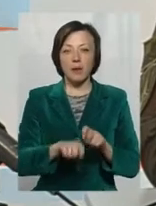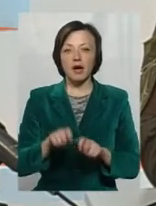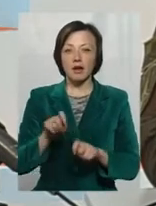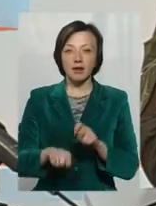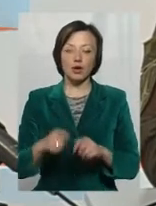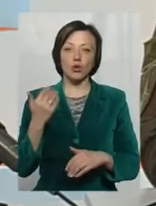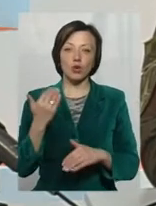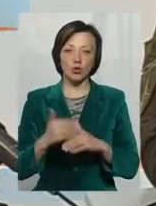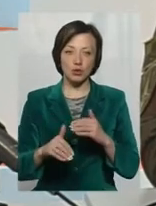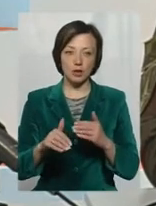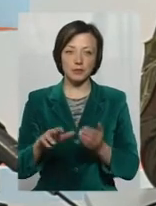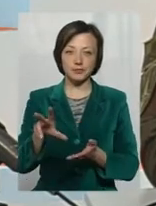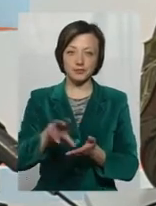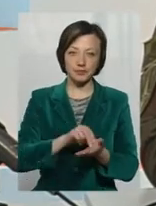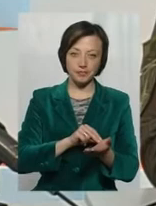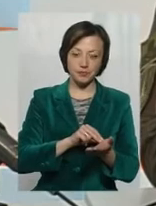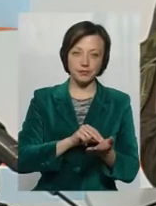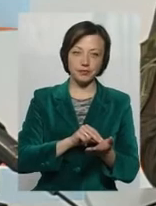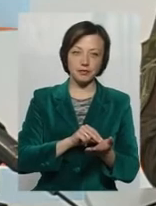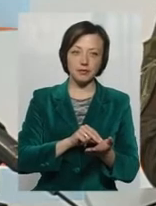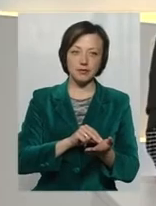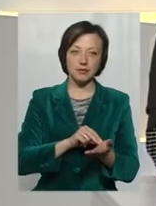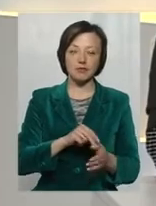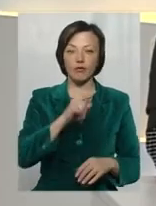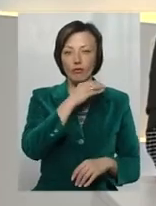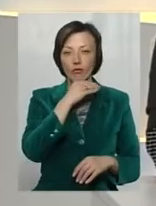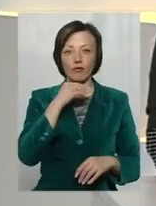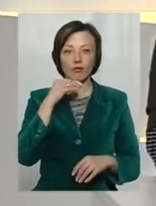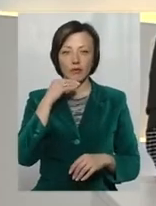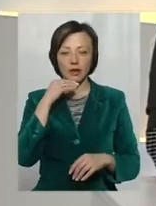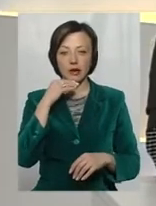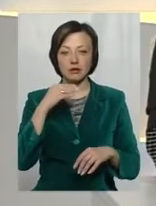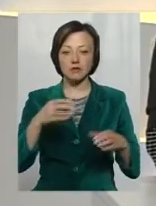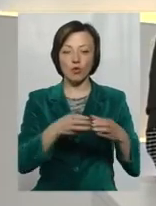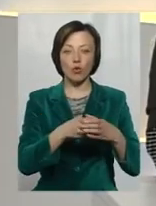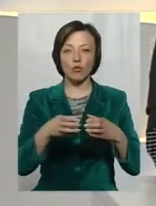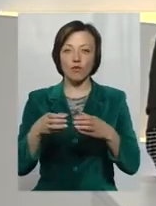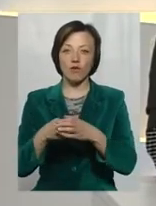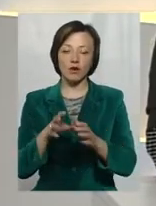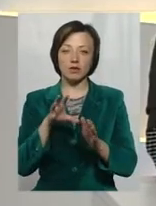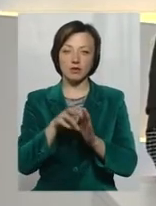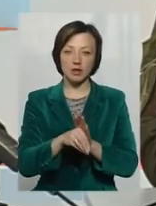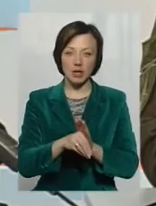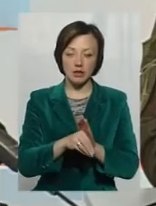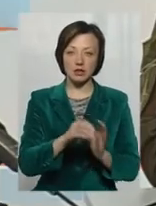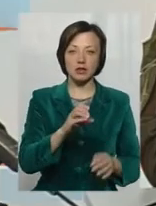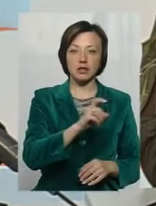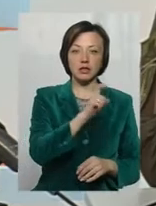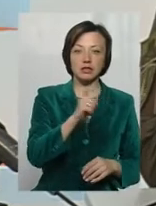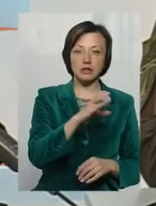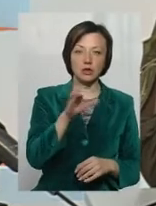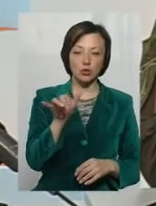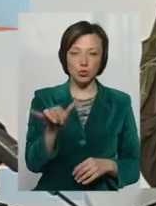вже прийняли до себе дуже багато формувань в складі Збройних сил України